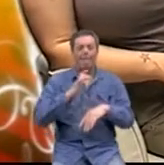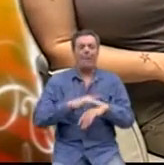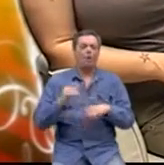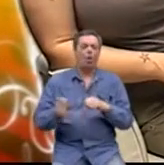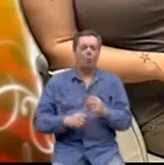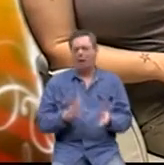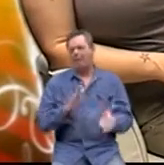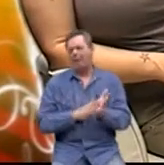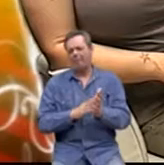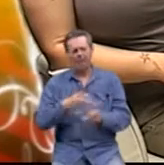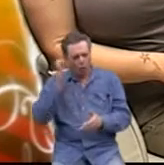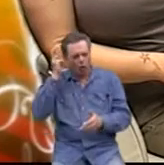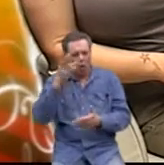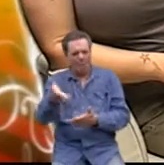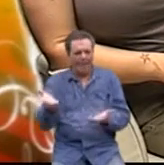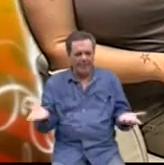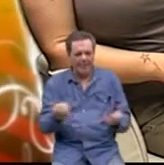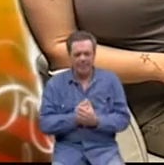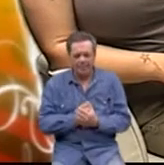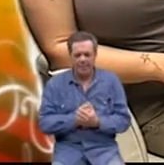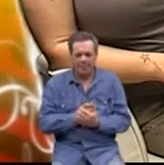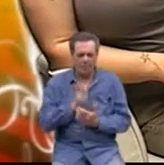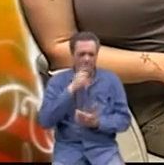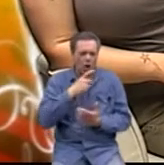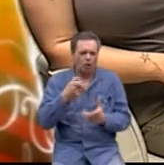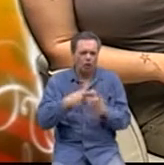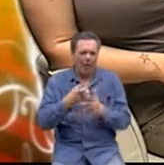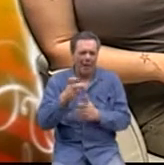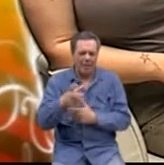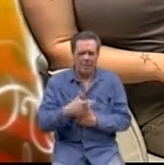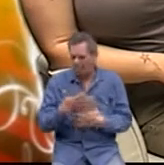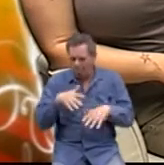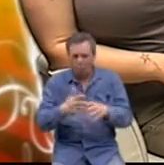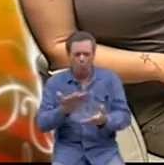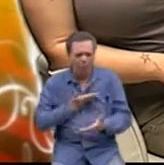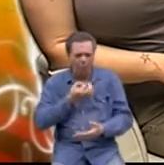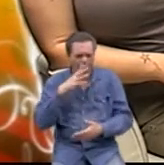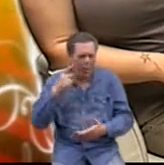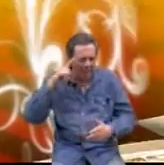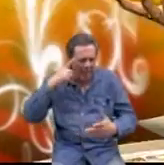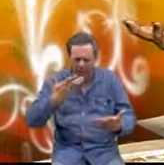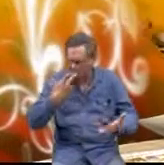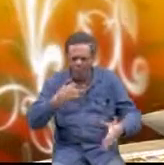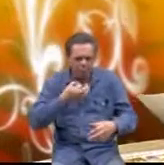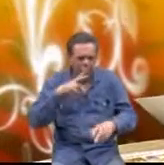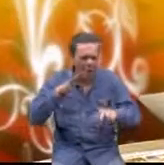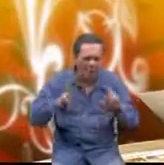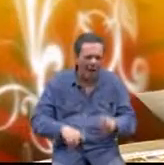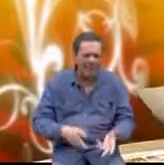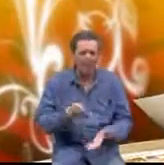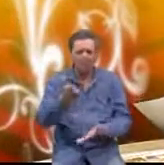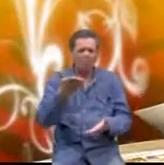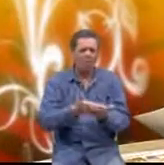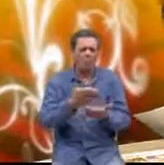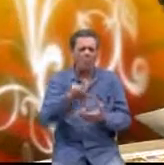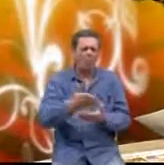Recimo, Črnomerac postaje kvalitetniji, ljudi dobivaju bolje ideje, mogu da uz vašu pomoć ih realizirati. To je ono što se